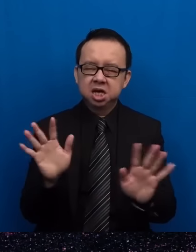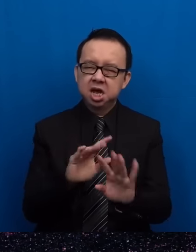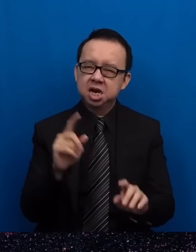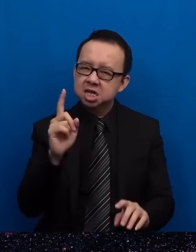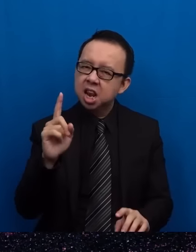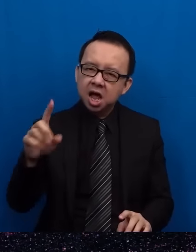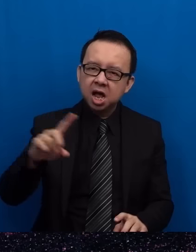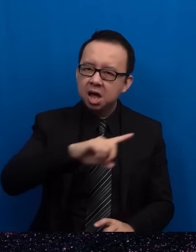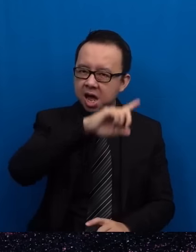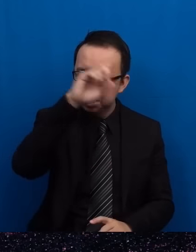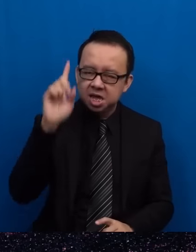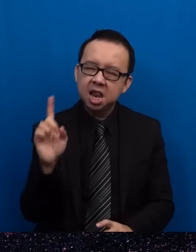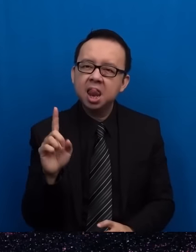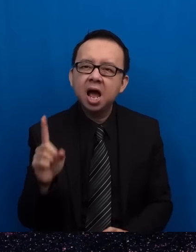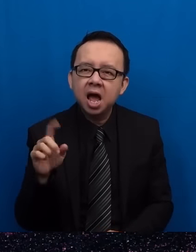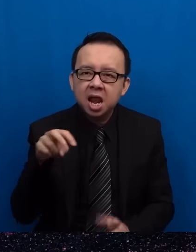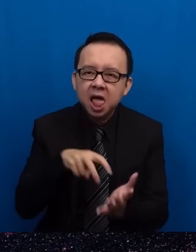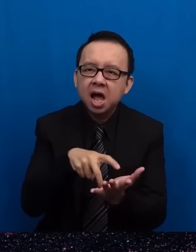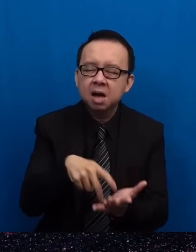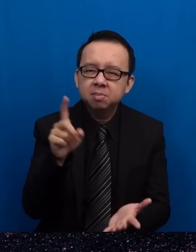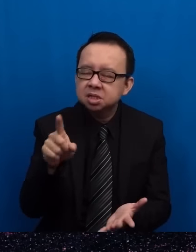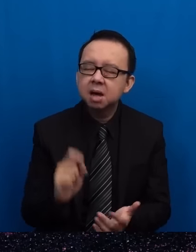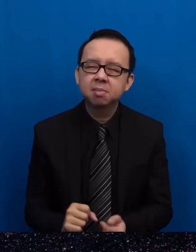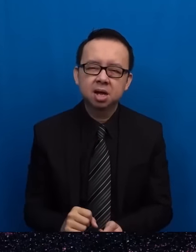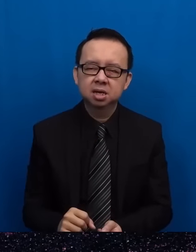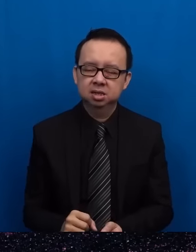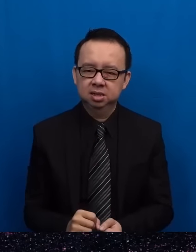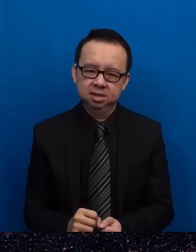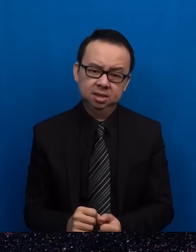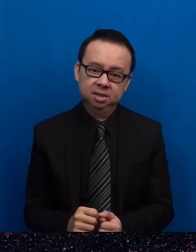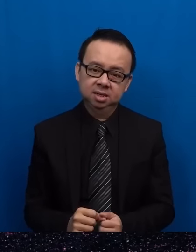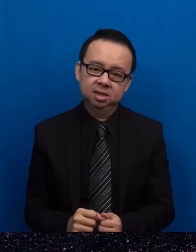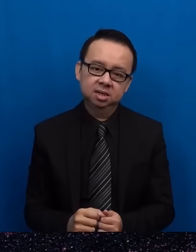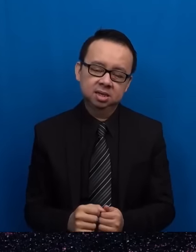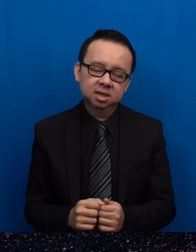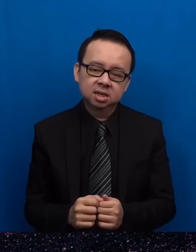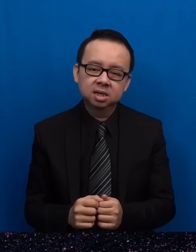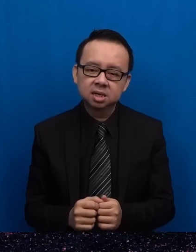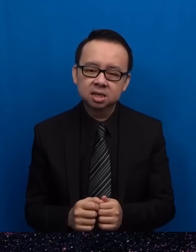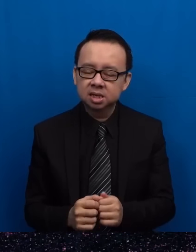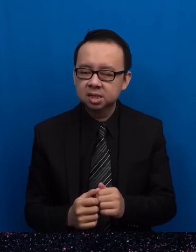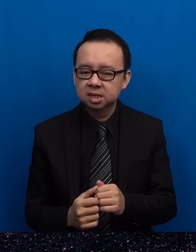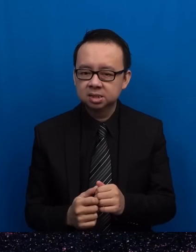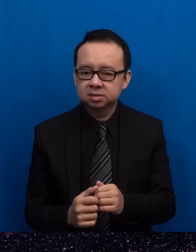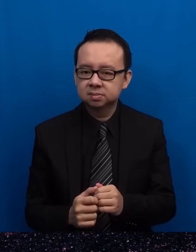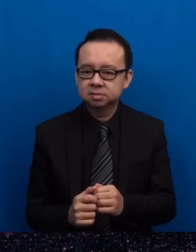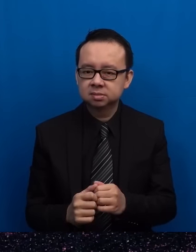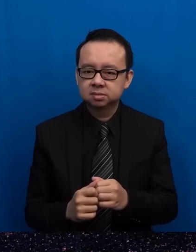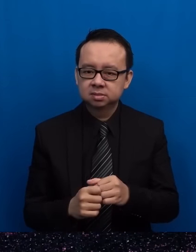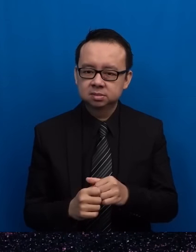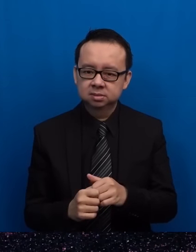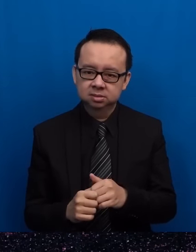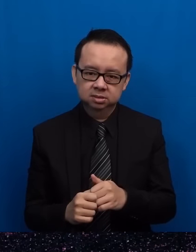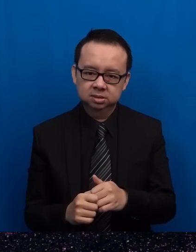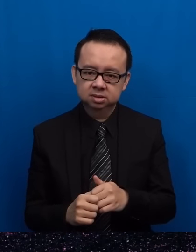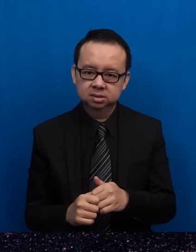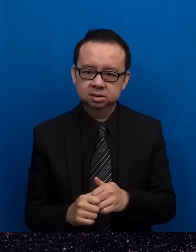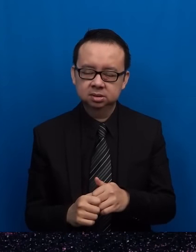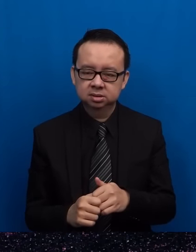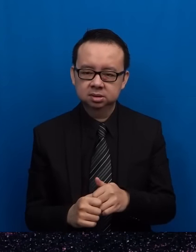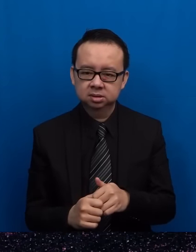gugur. Gugur sebelum dia menerima. Karena dia gak tahan. Karena dia cepat sekali